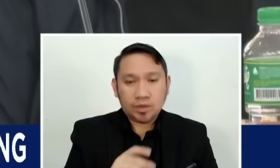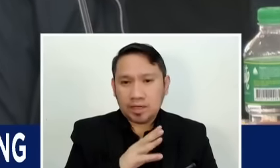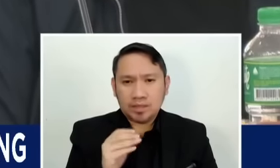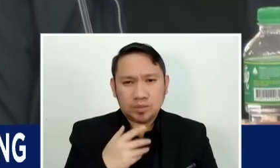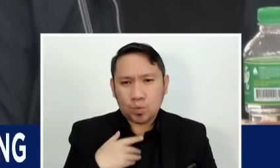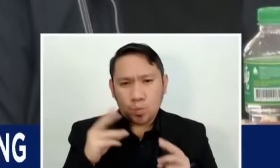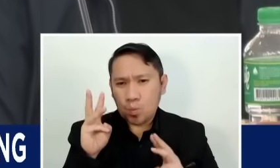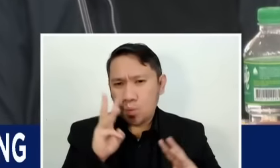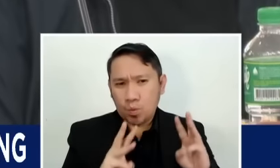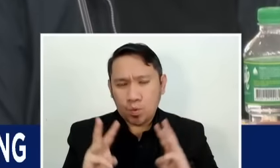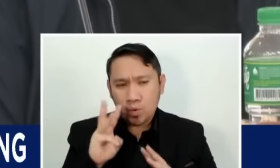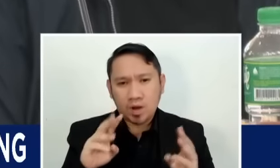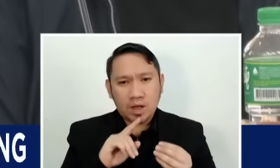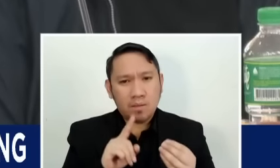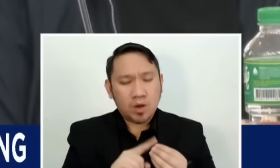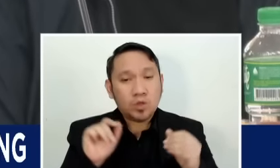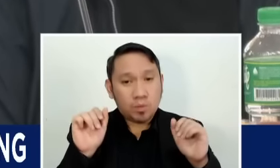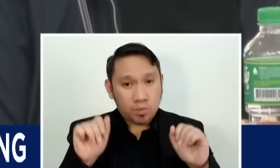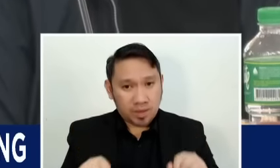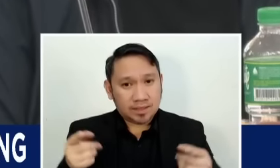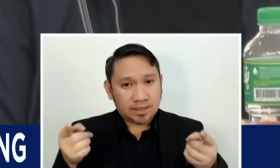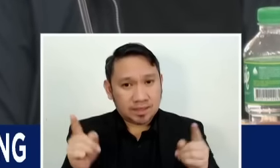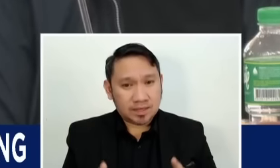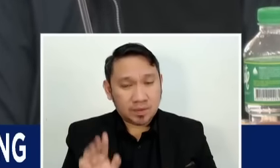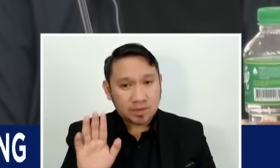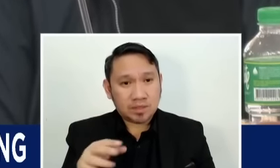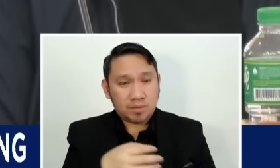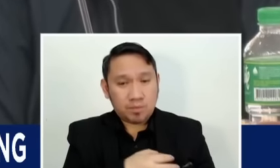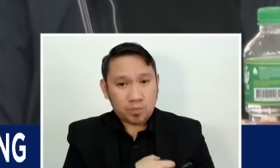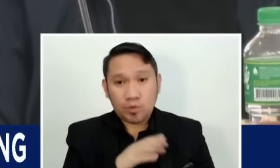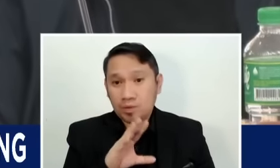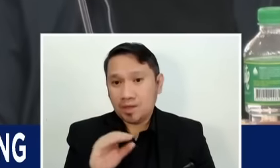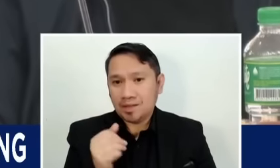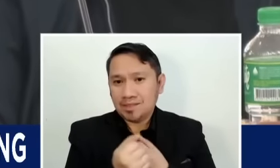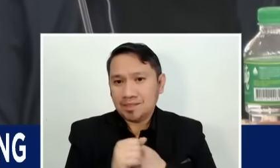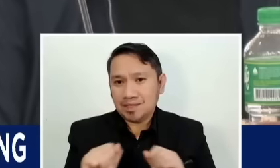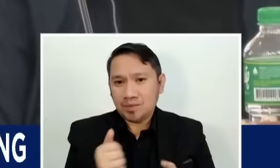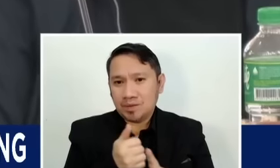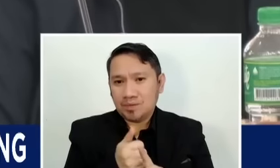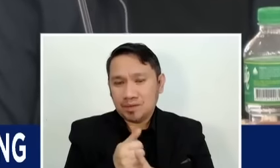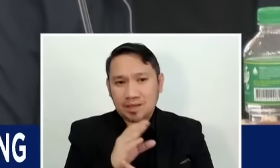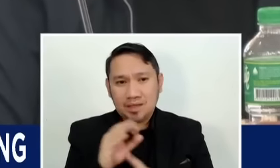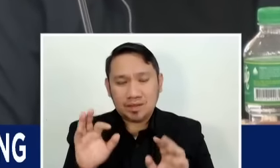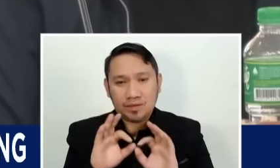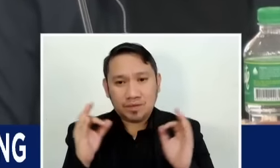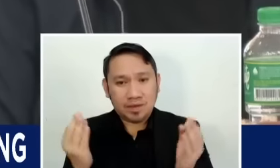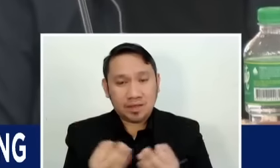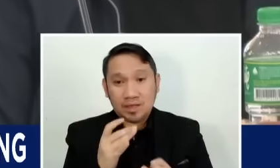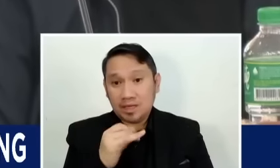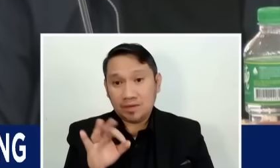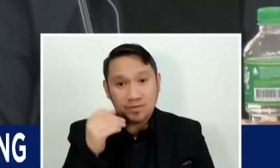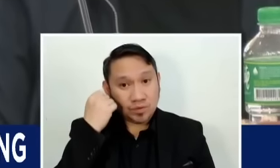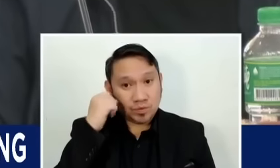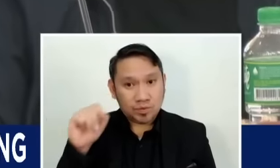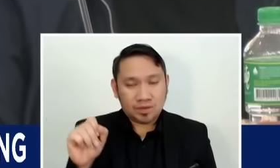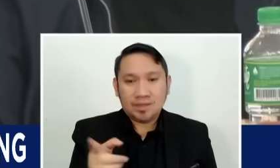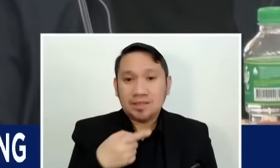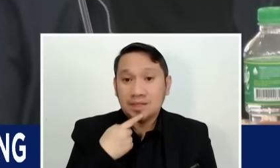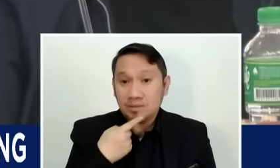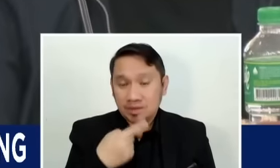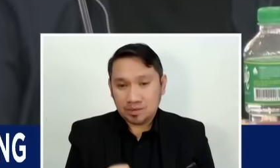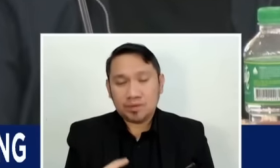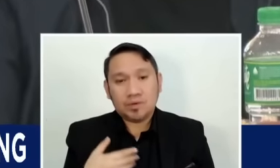siya sa pwedeng mangyari sa karera bilang pulis at sa kaligtasan ng sarili at pamilya kung susuway. Sabi ni Mendoza, kinausap